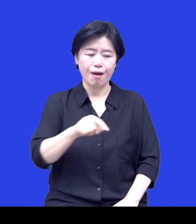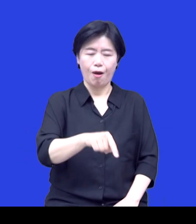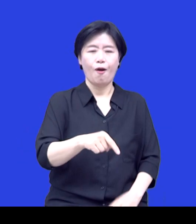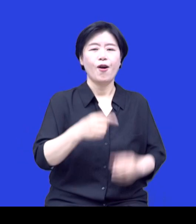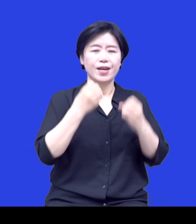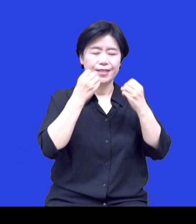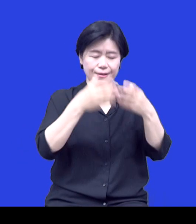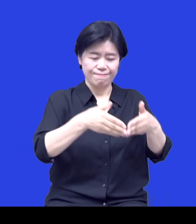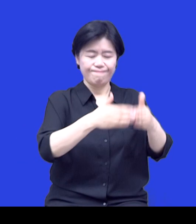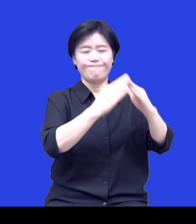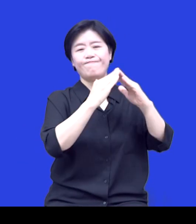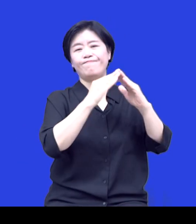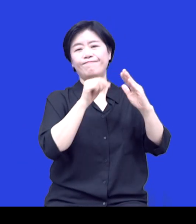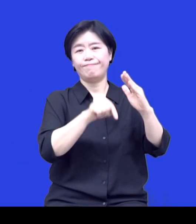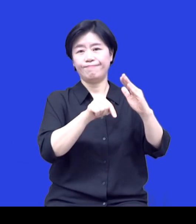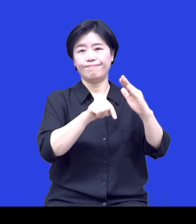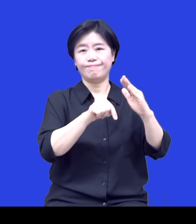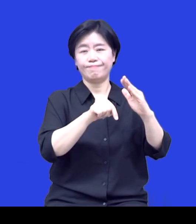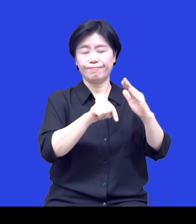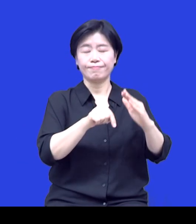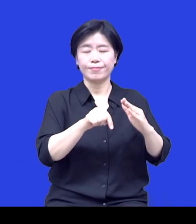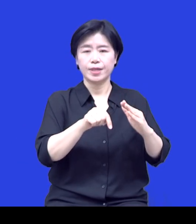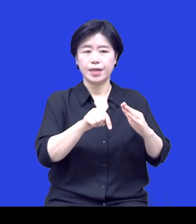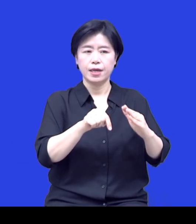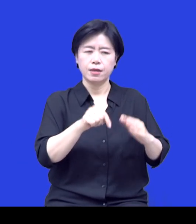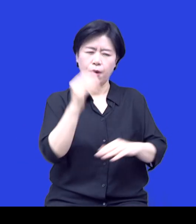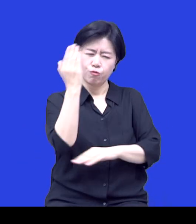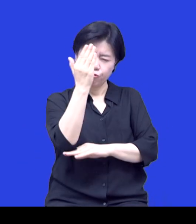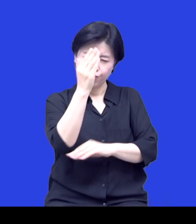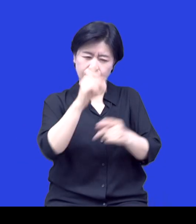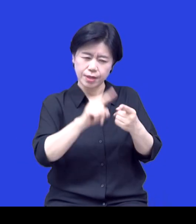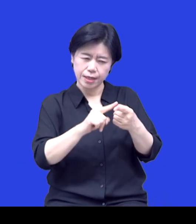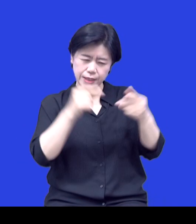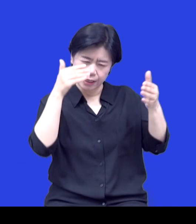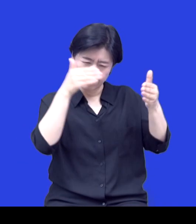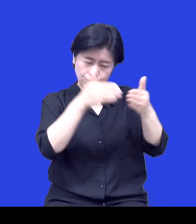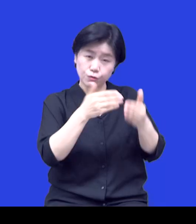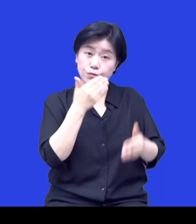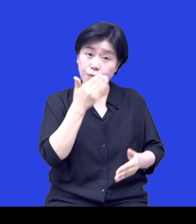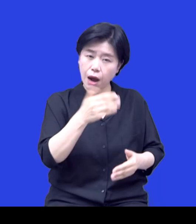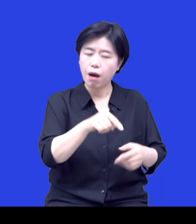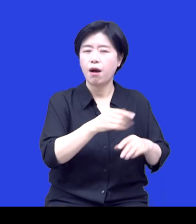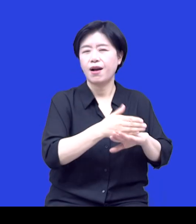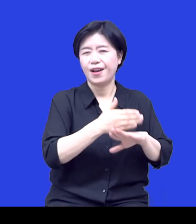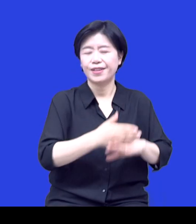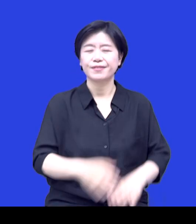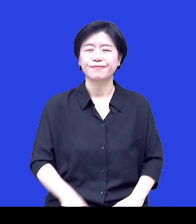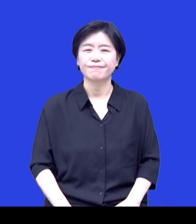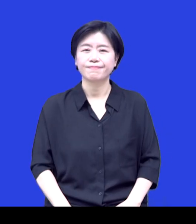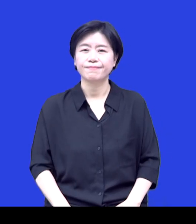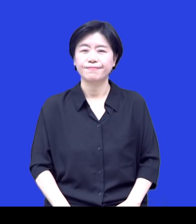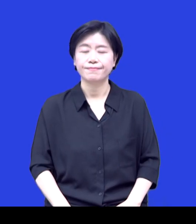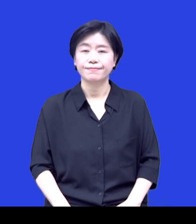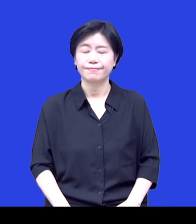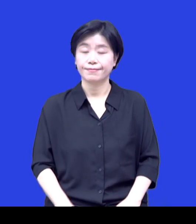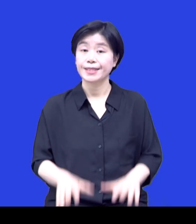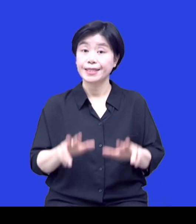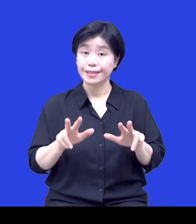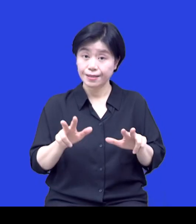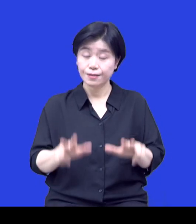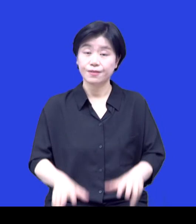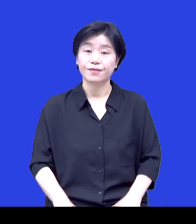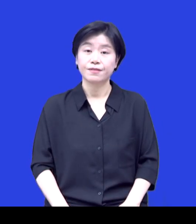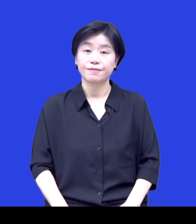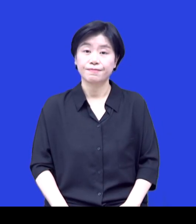마인드로 초심으로, 예. 다시 이제 목양에 집중할 수 있는 게 그게 참 감사했던 것 같아요. 예. 그래서 지금도